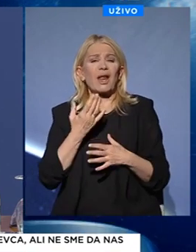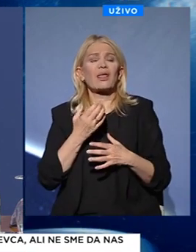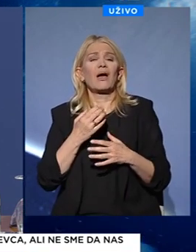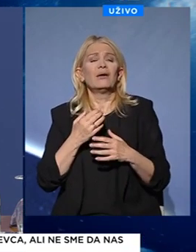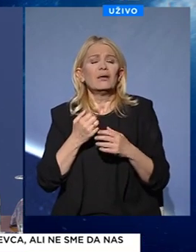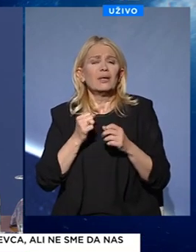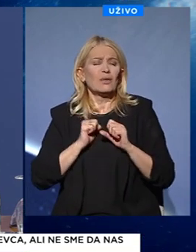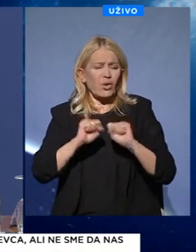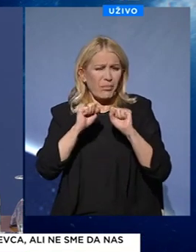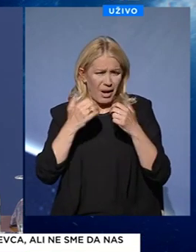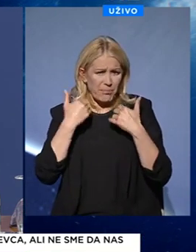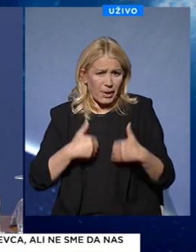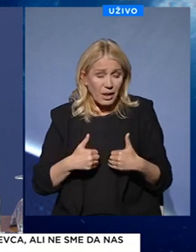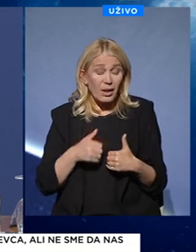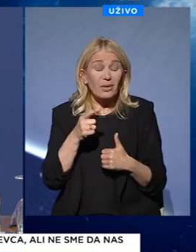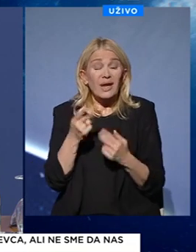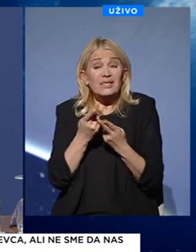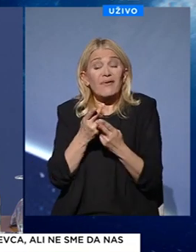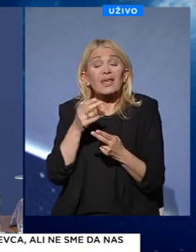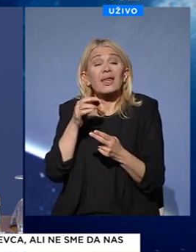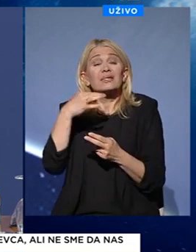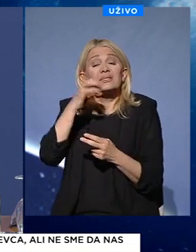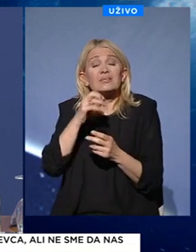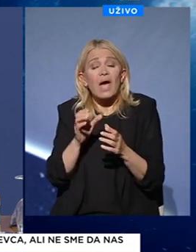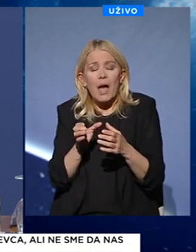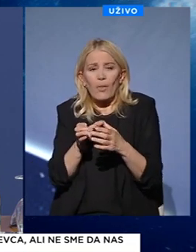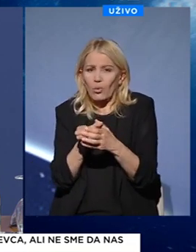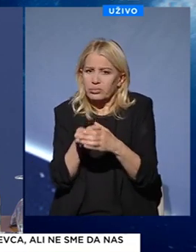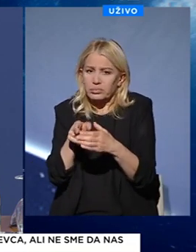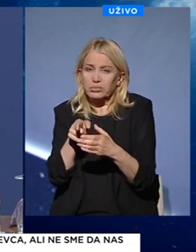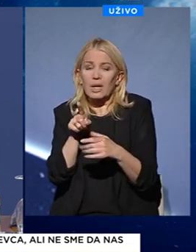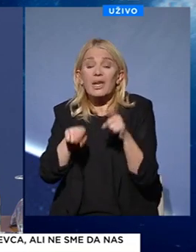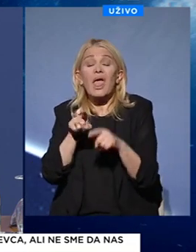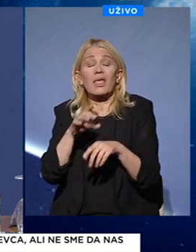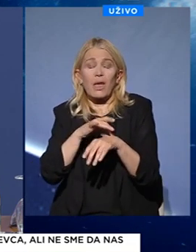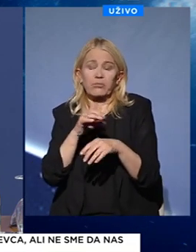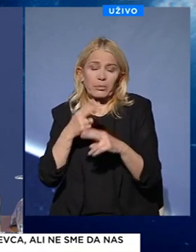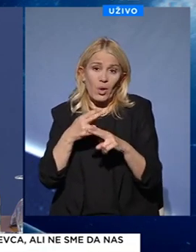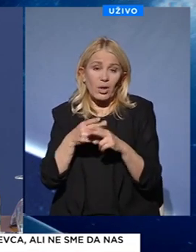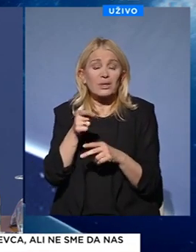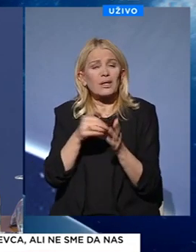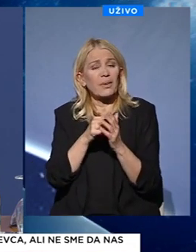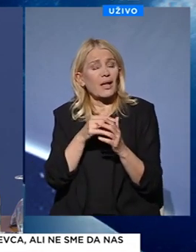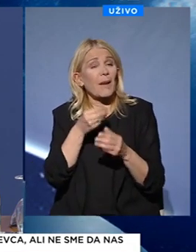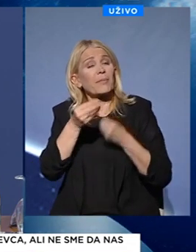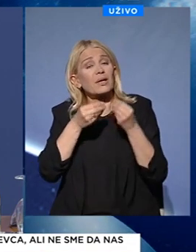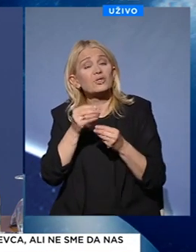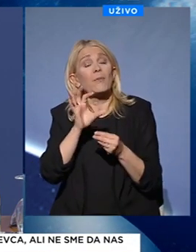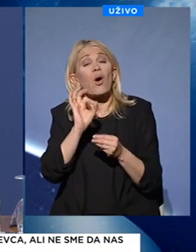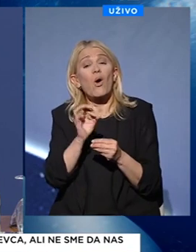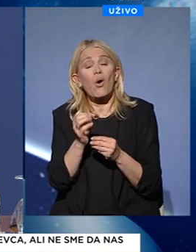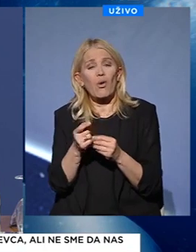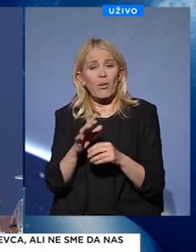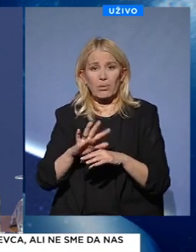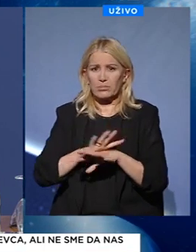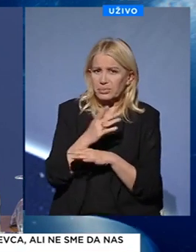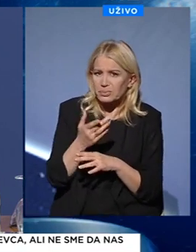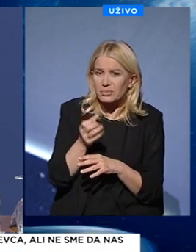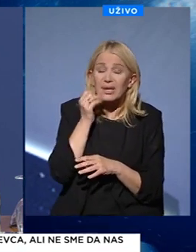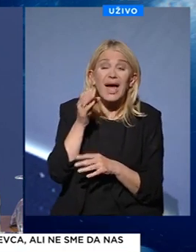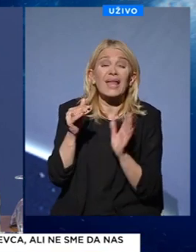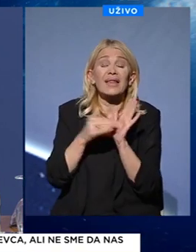i ona je rezervisana za vrlo usku kategoriju pacijenata. Tako da ovde trebamo da pričamo o indikacijama, znači kada